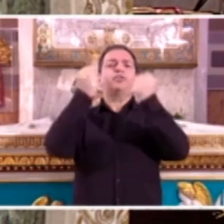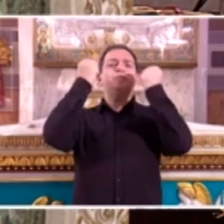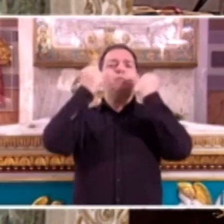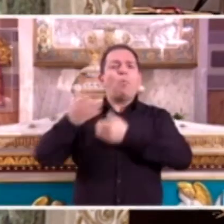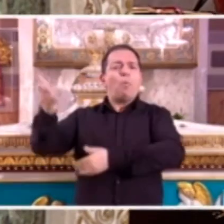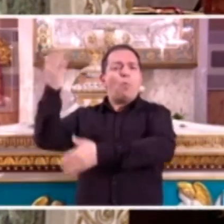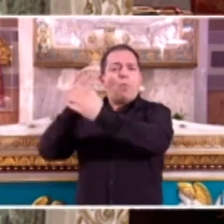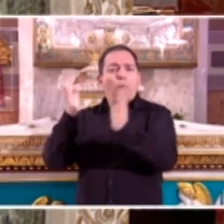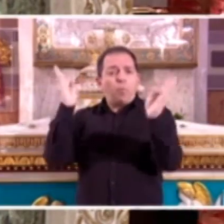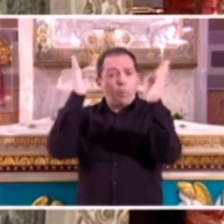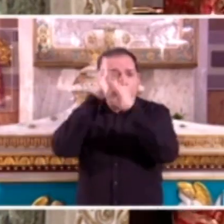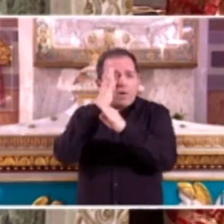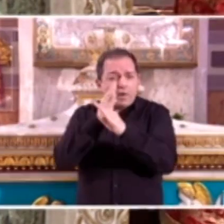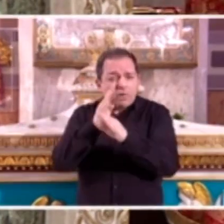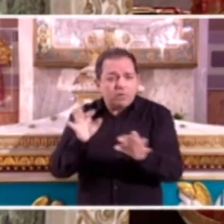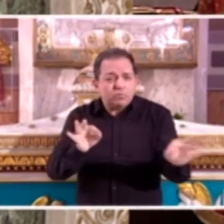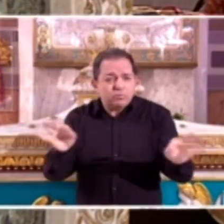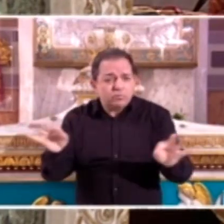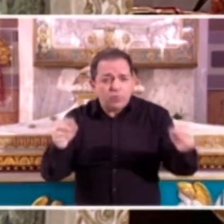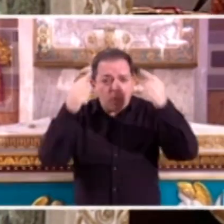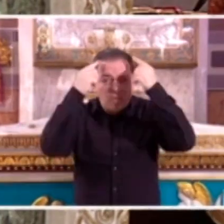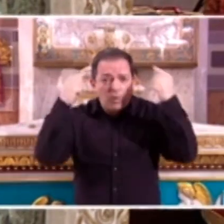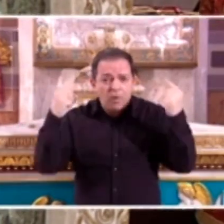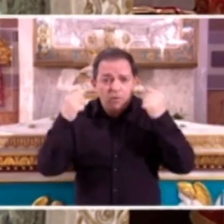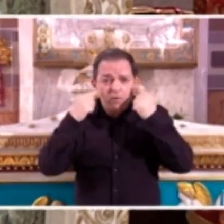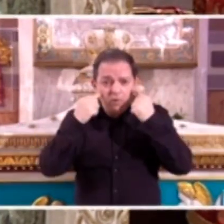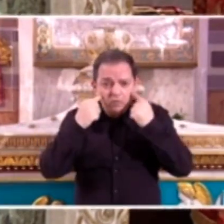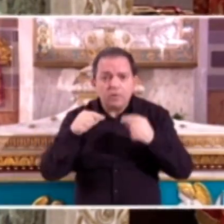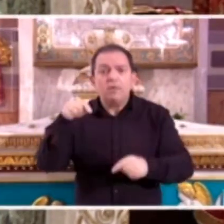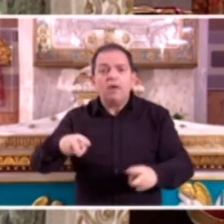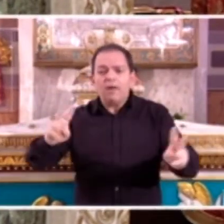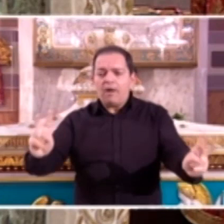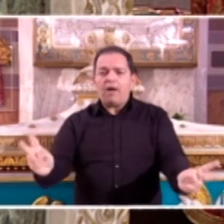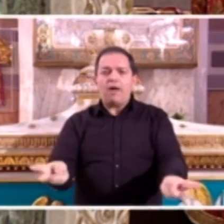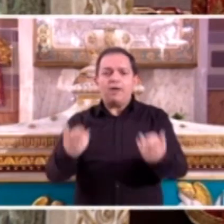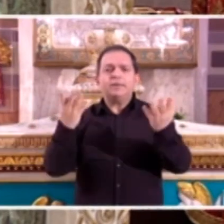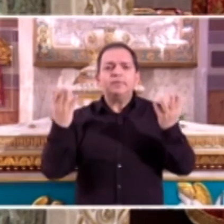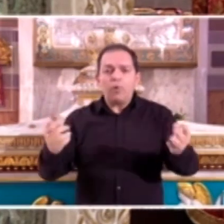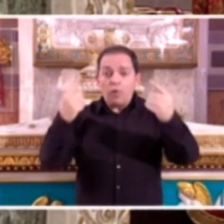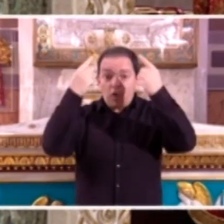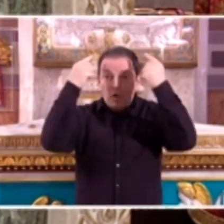του απαιώνος μυστηρίου η φανέρωσης, ο Υιός του